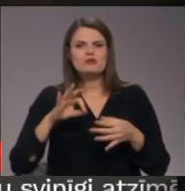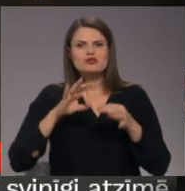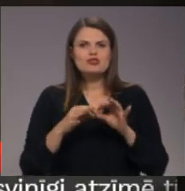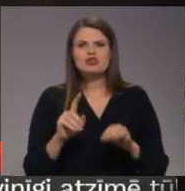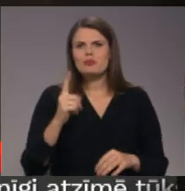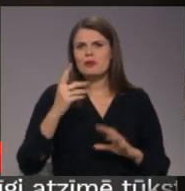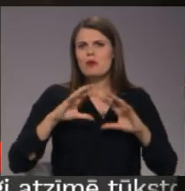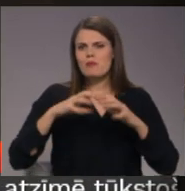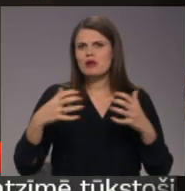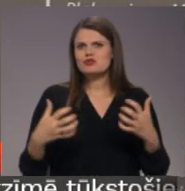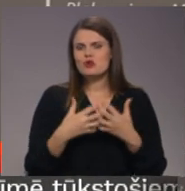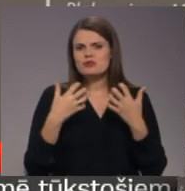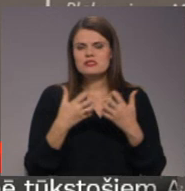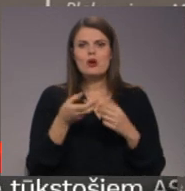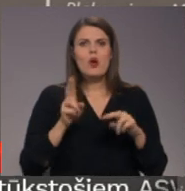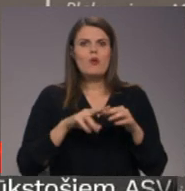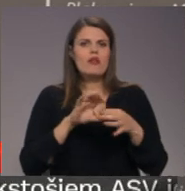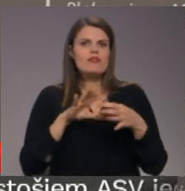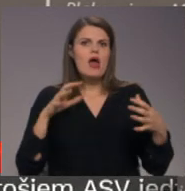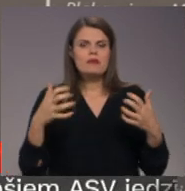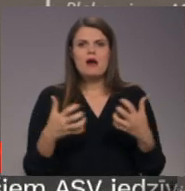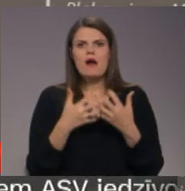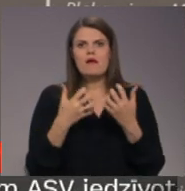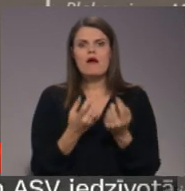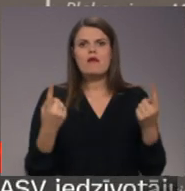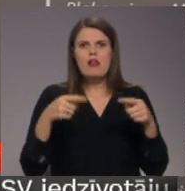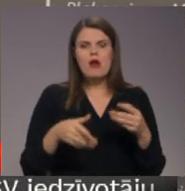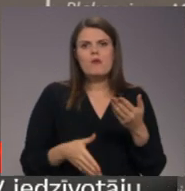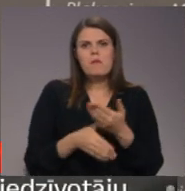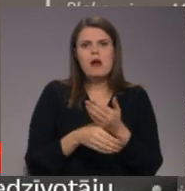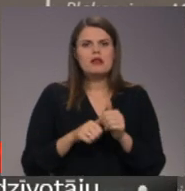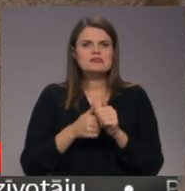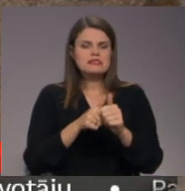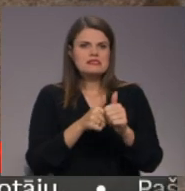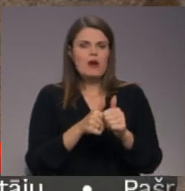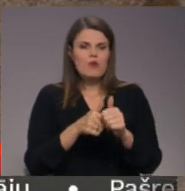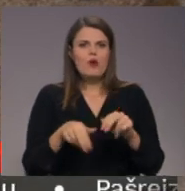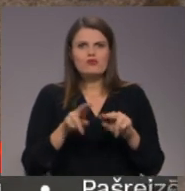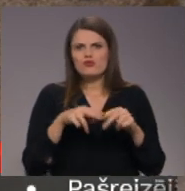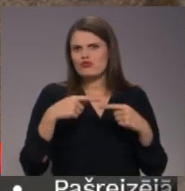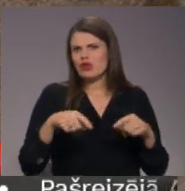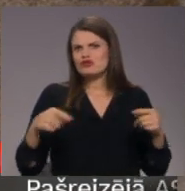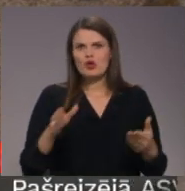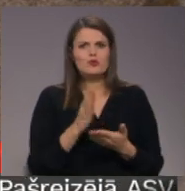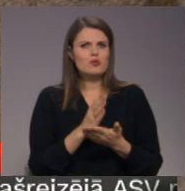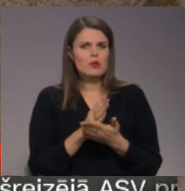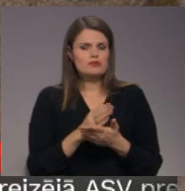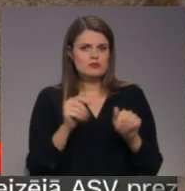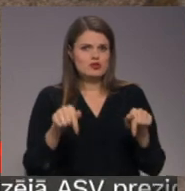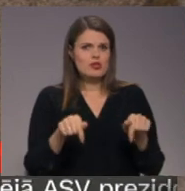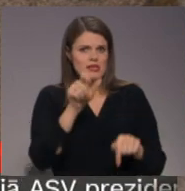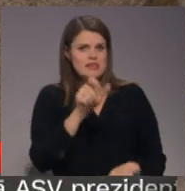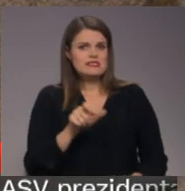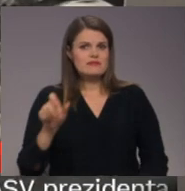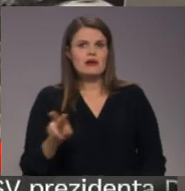Pirmā pasaules kara un neatkarības kara laiku palīdz izsakot laika līnija un dažādi notikumi. Te cilvēkus, kas izcīnīja